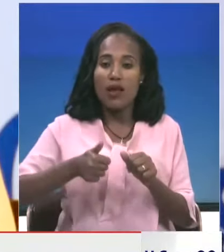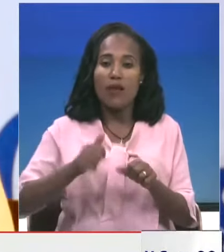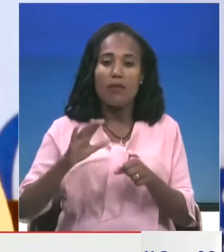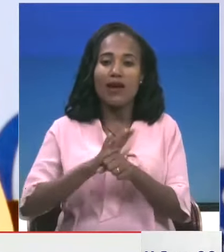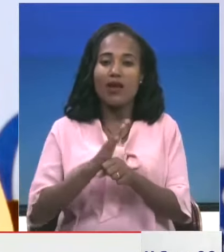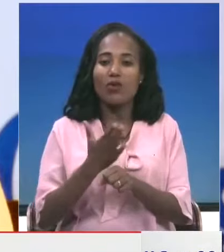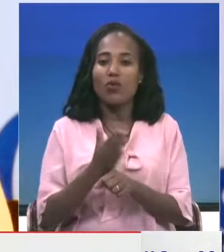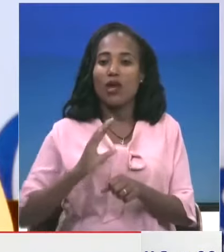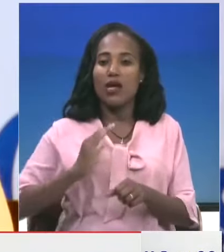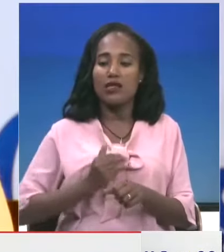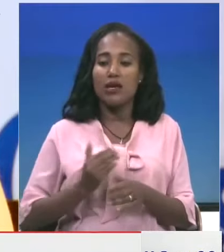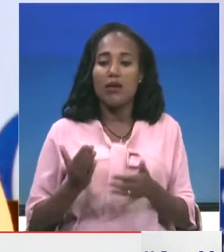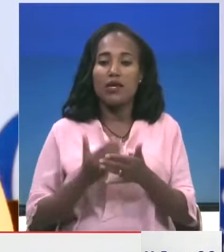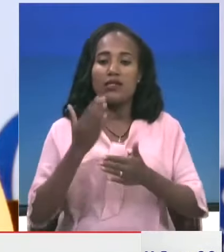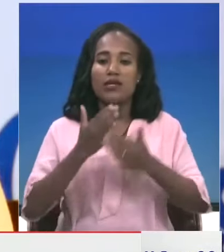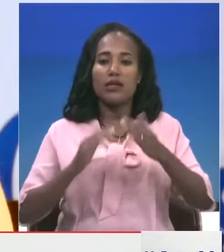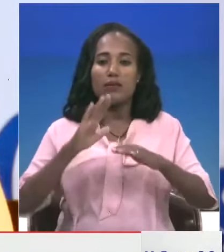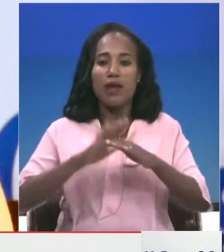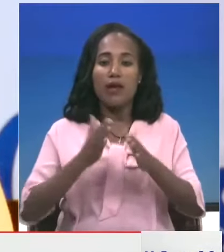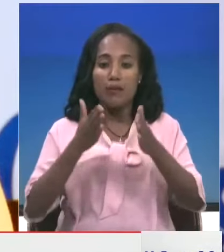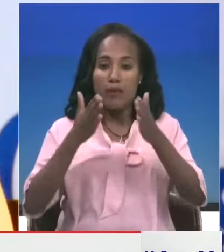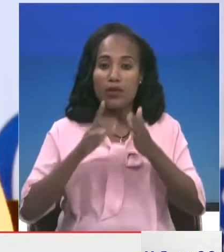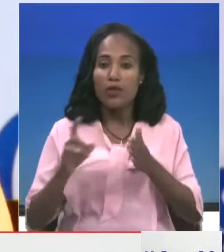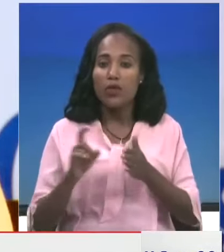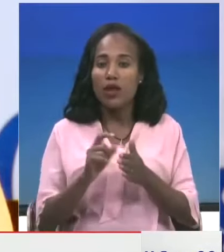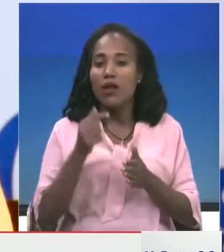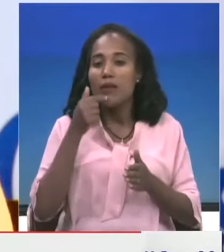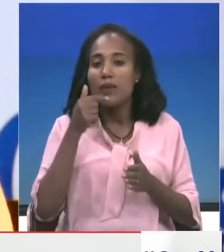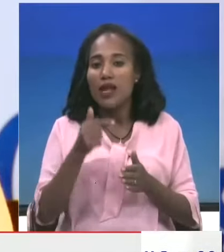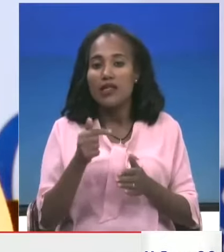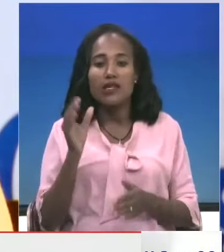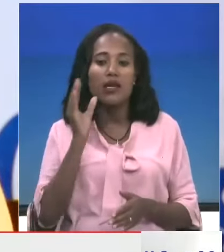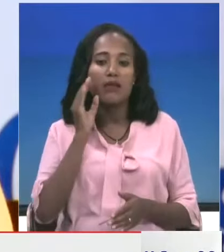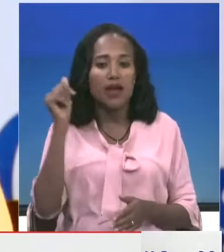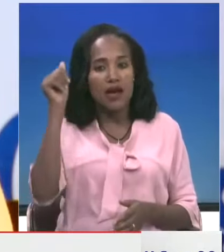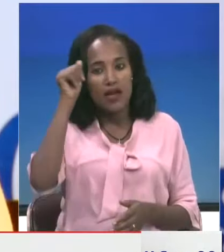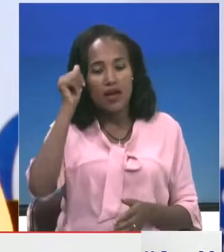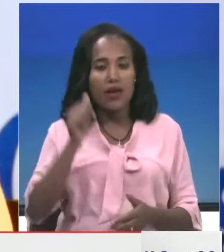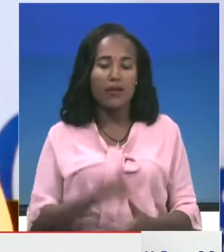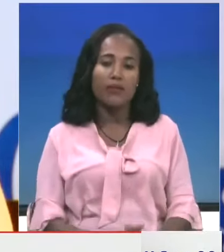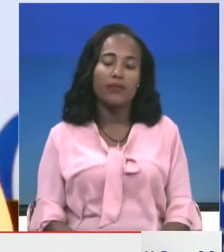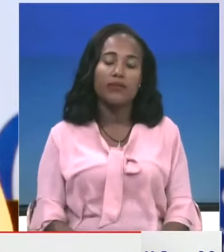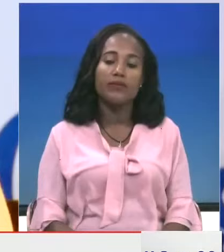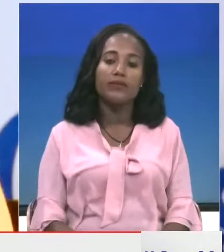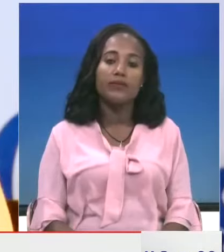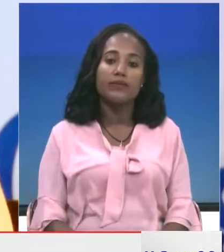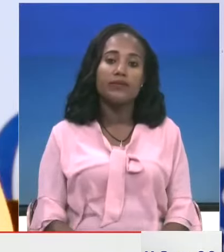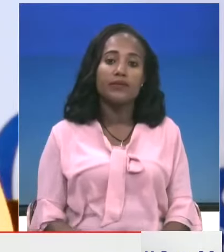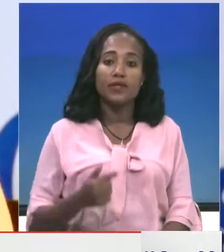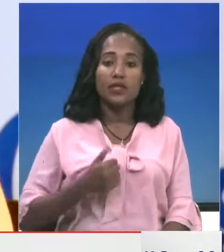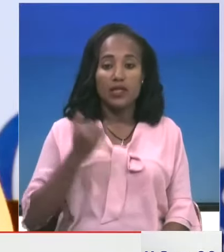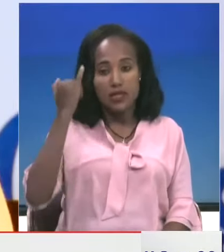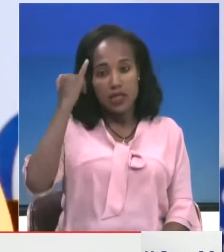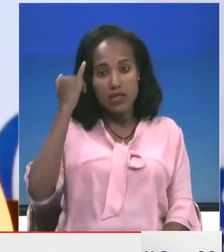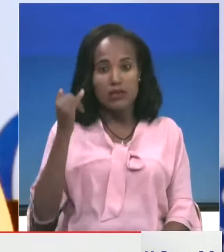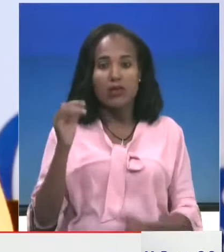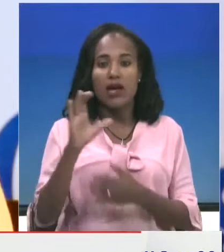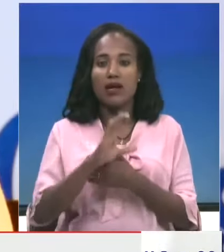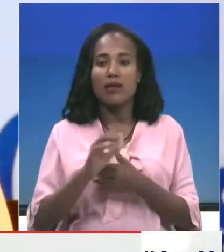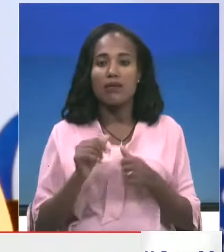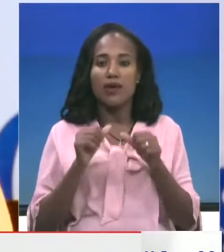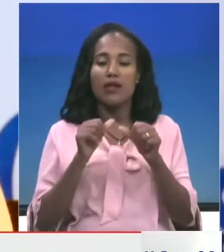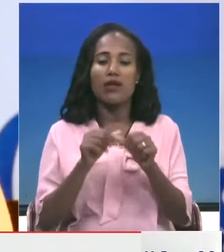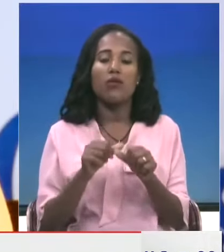የይበቃል ጉዳያችን በህዳሴው ግድብ ላይ የሚያተኩር ይሆናል ብላለች ሄርሜላ አረጋዊ። እኔ ሳስበው የገር ነገር is the next